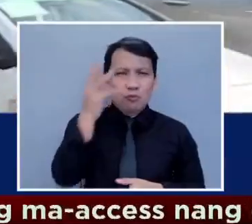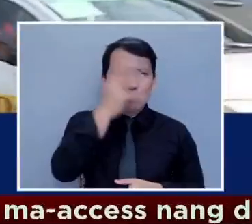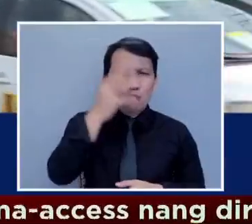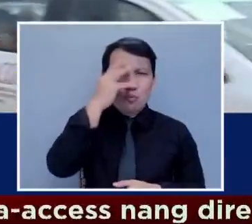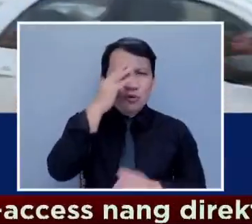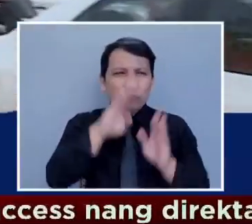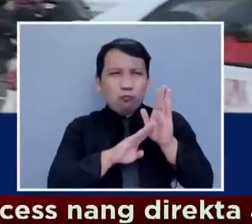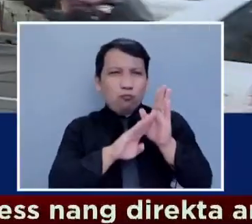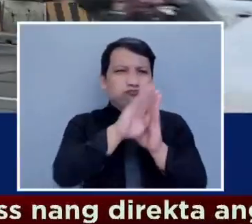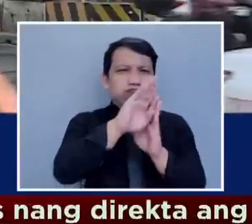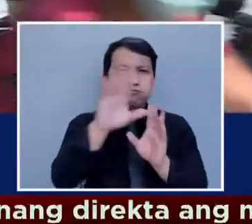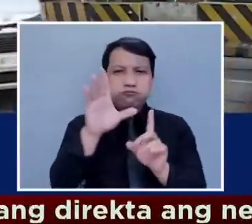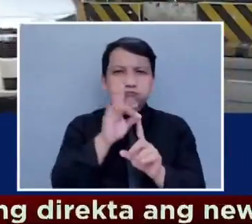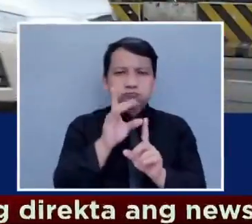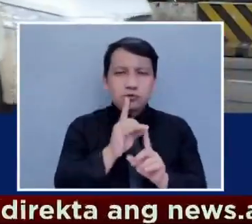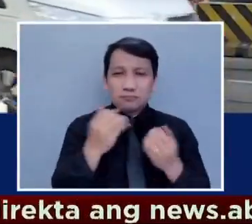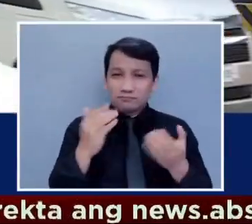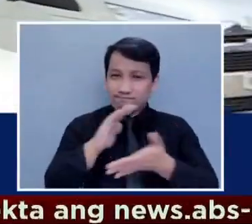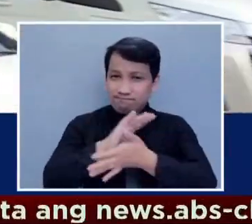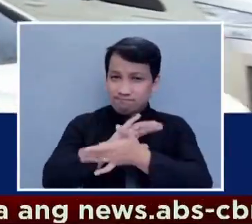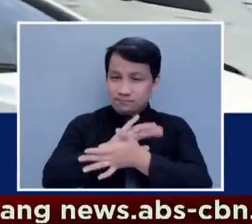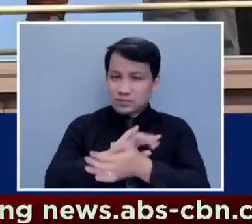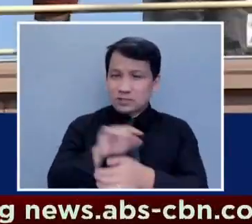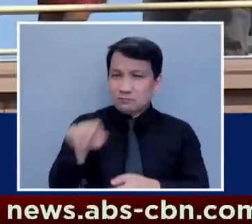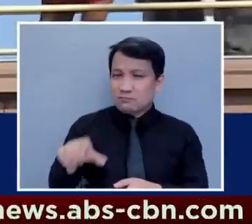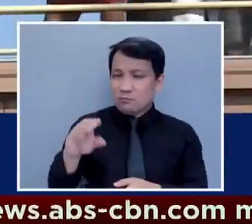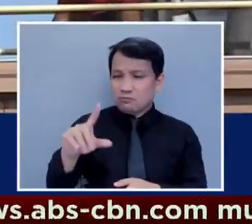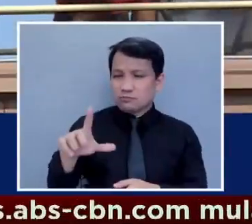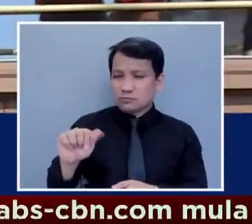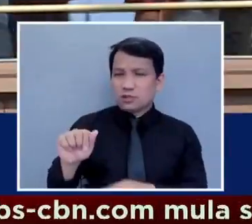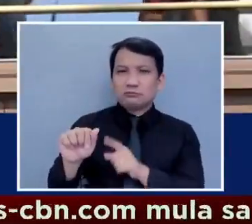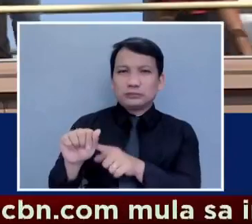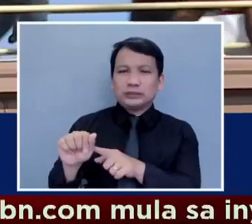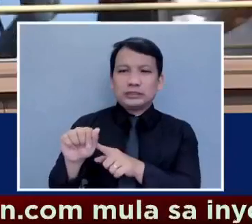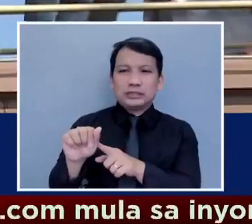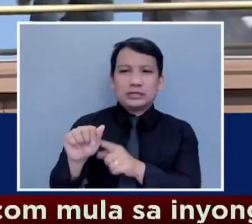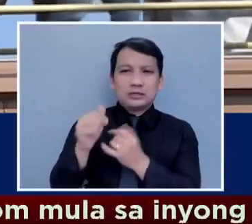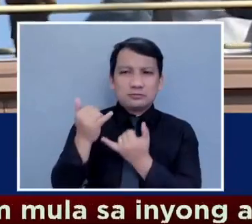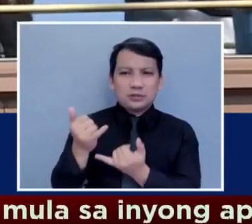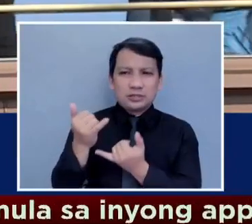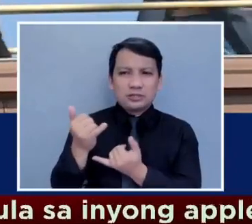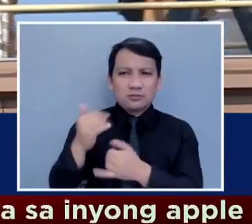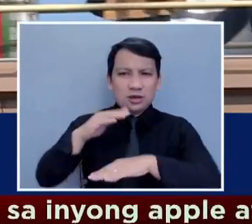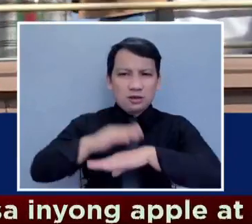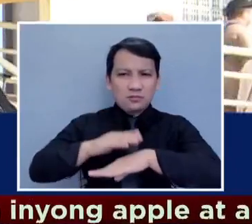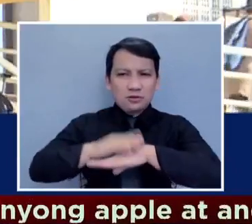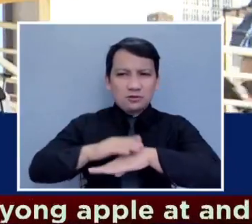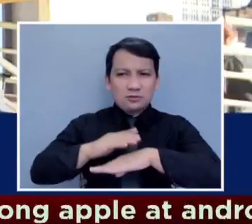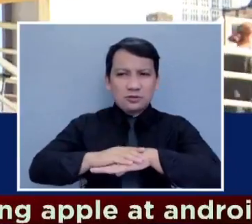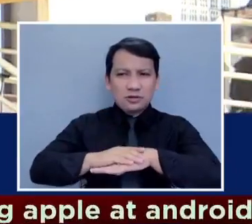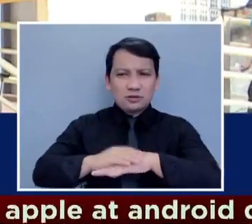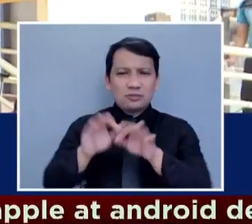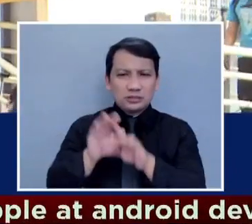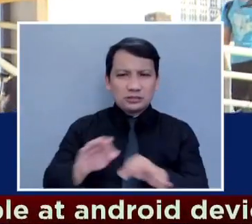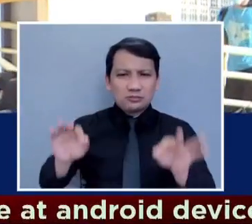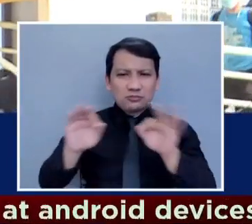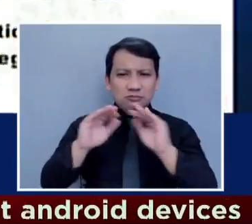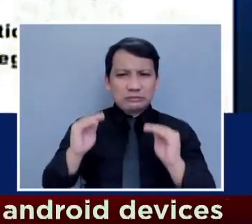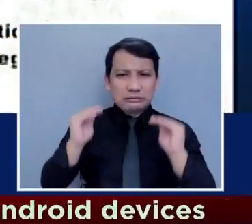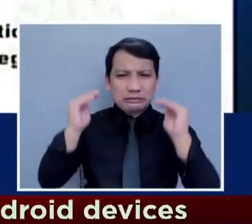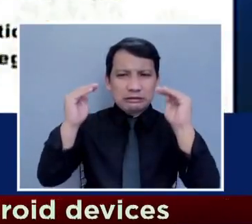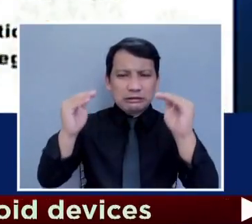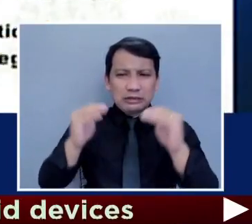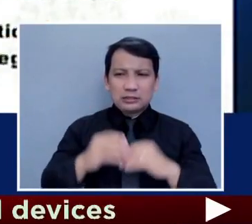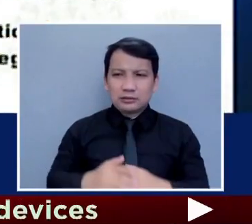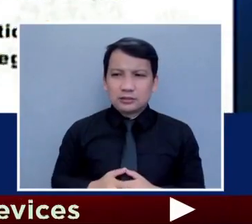pagtaas ng bilang ng nagkaka-COVID, para sa Octa, hindi ang kasalukuyang alert level ang dapat pataasin. Ang